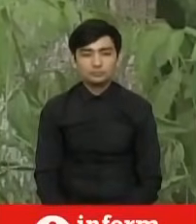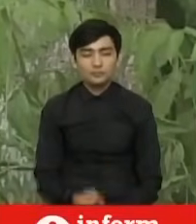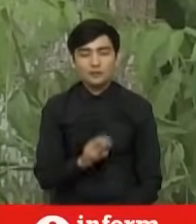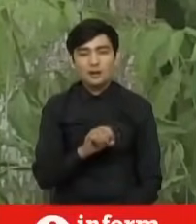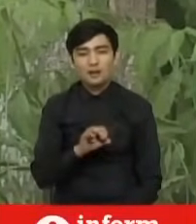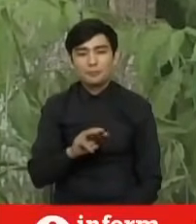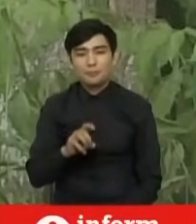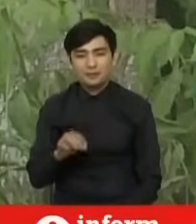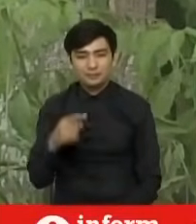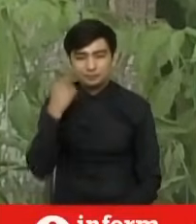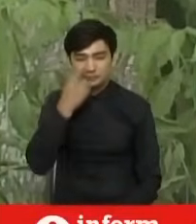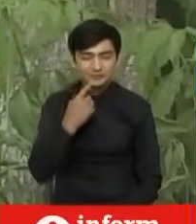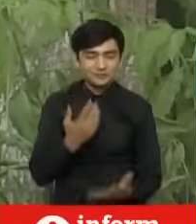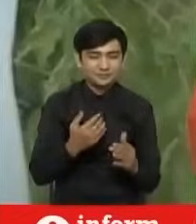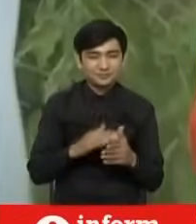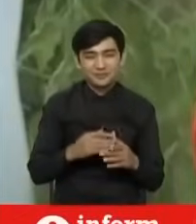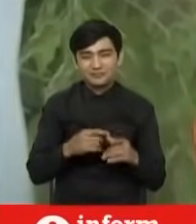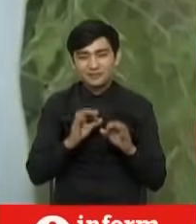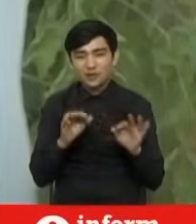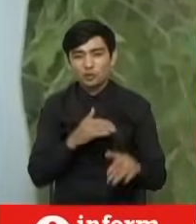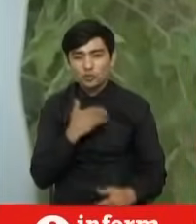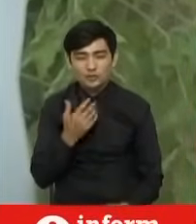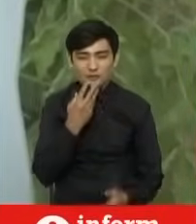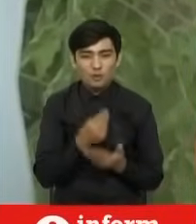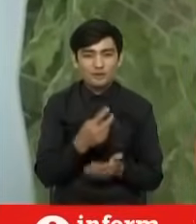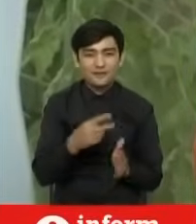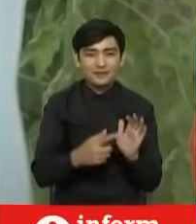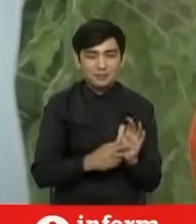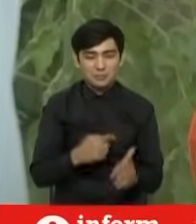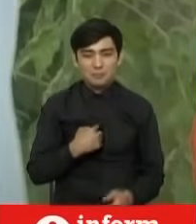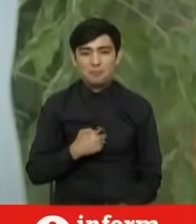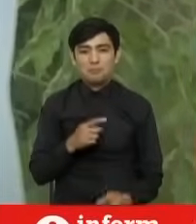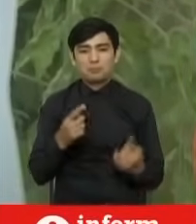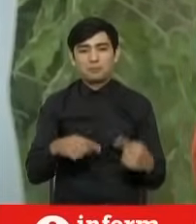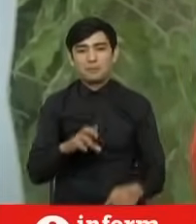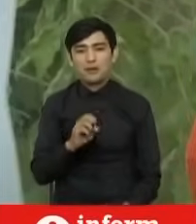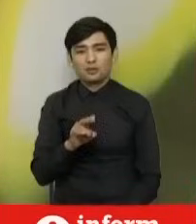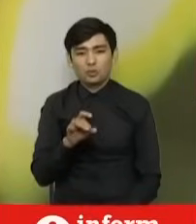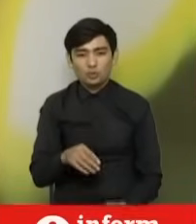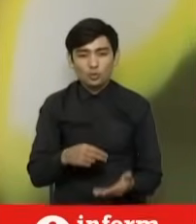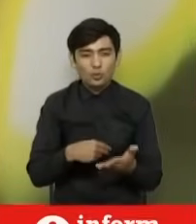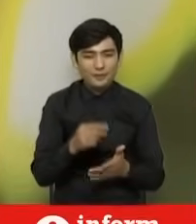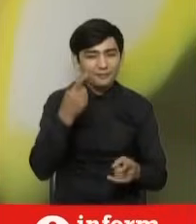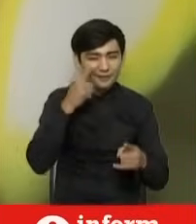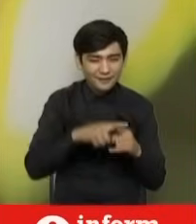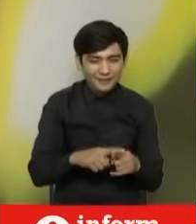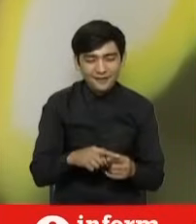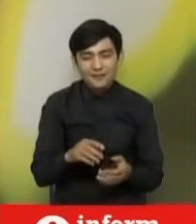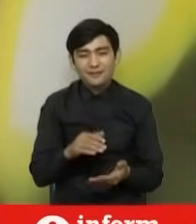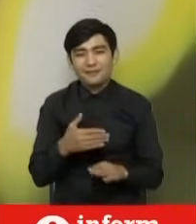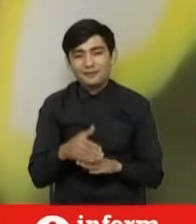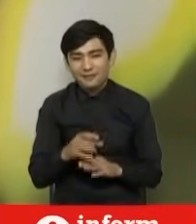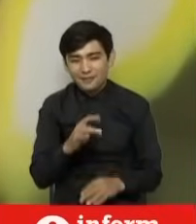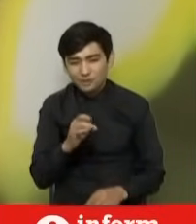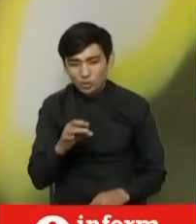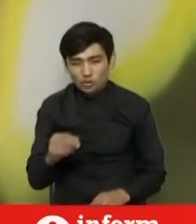Алимхан попросил не раскрывать его личность. Все потому, что в свои 27 он банкрот. Говорит, брал кредиты на покупку техники, оформлял рассрочки и